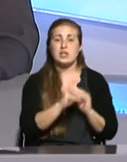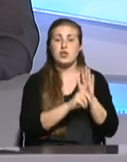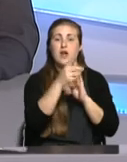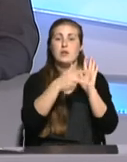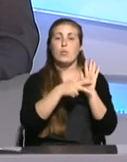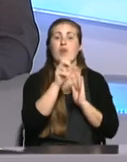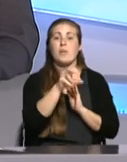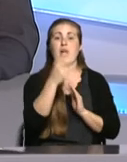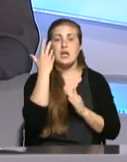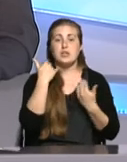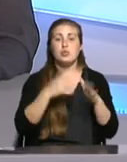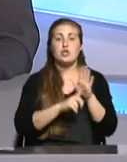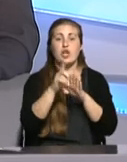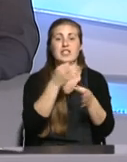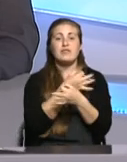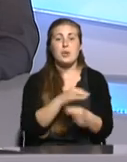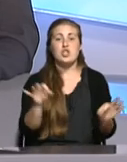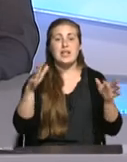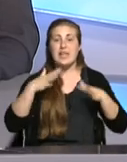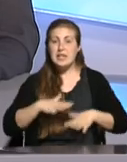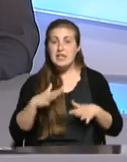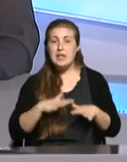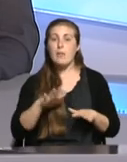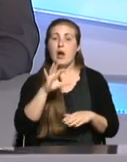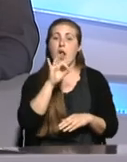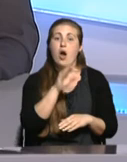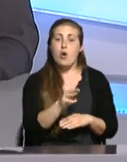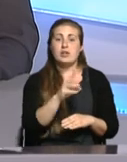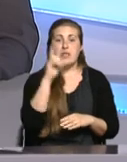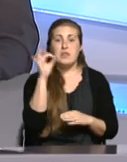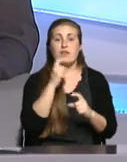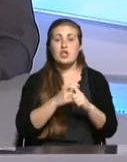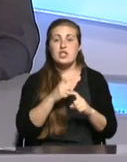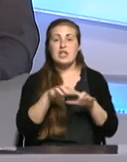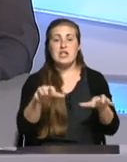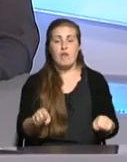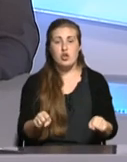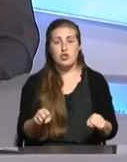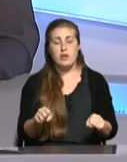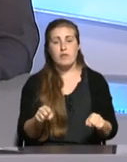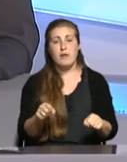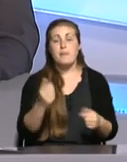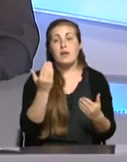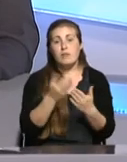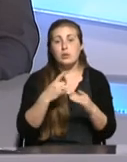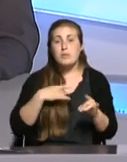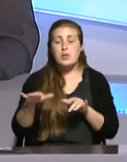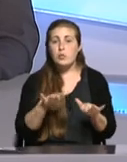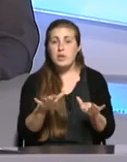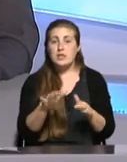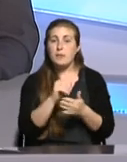когда уже началось освобождение крыма и мира фашистских захватчиков вот мероприятия